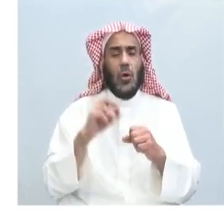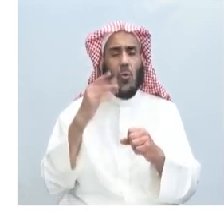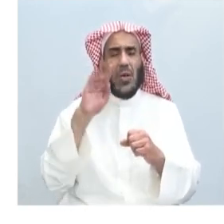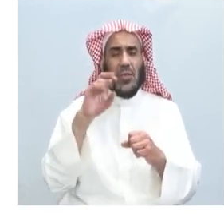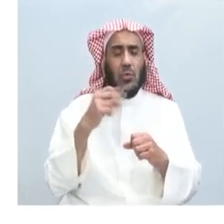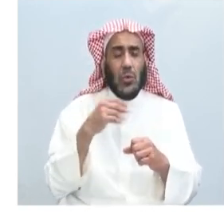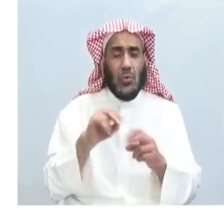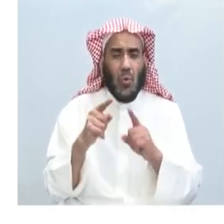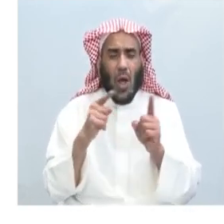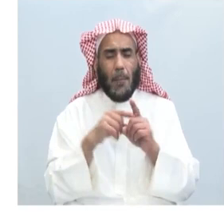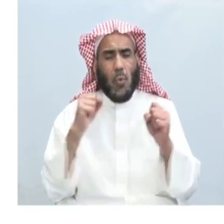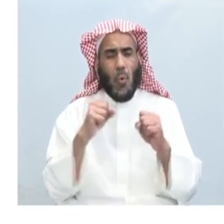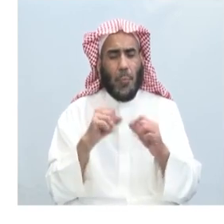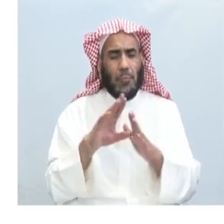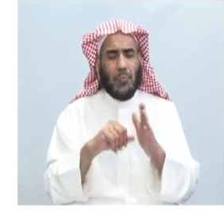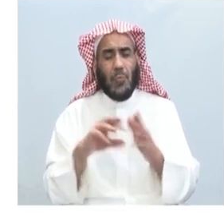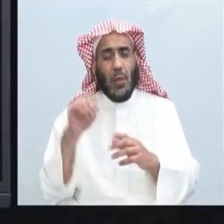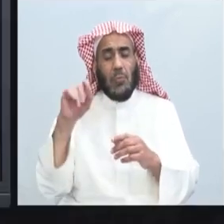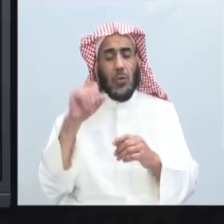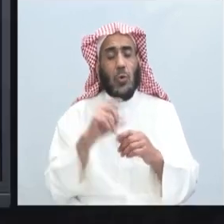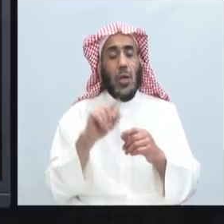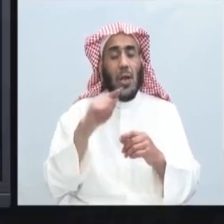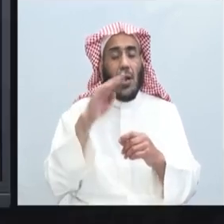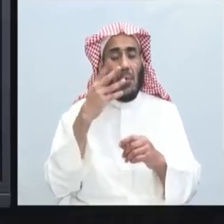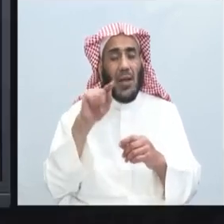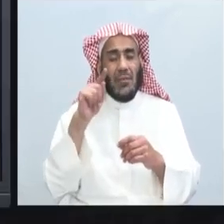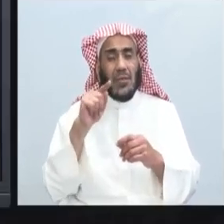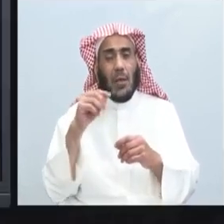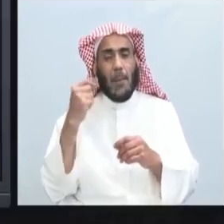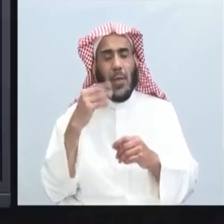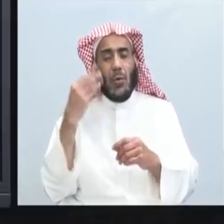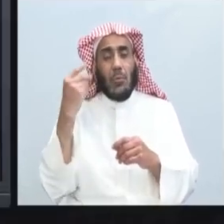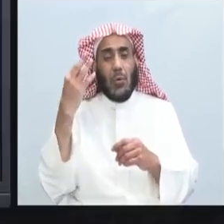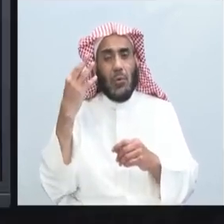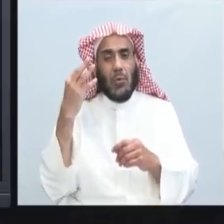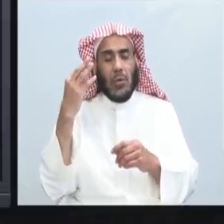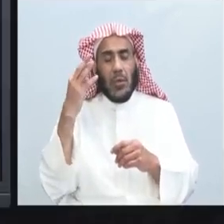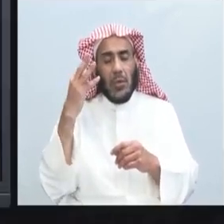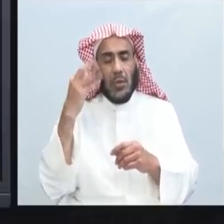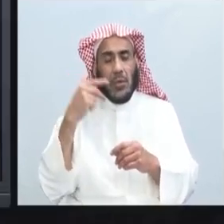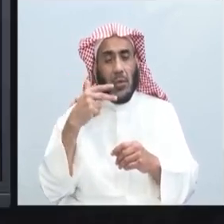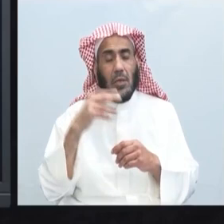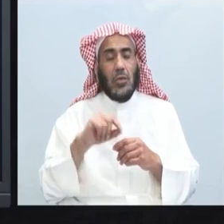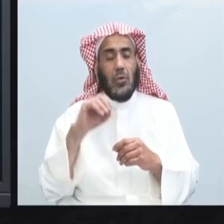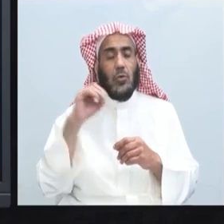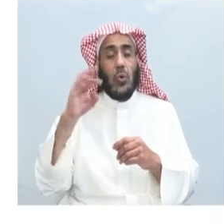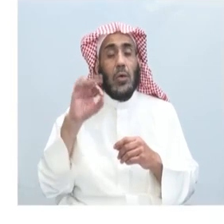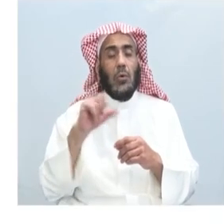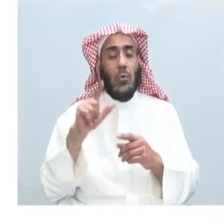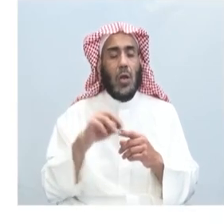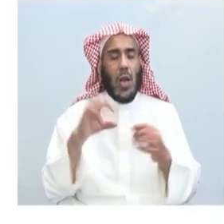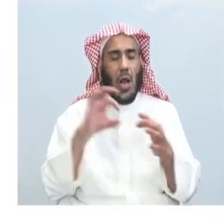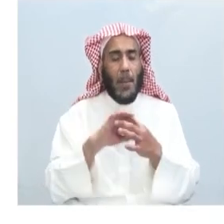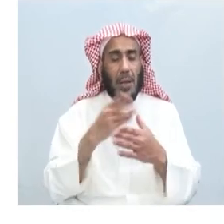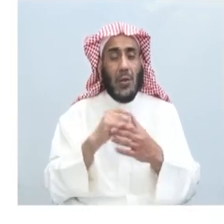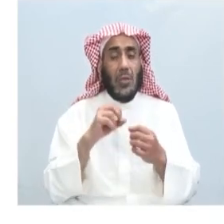الواحد يقابله من الجول 4 فاص 1334 184 جول وهنا العلاقه